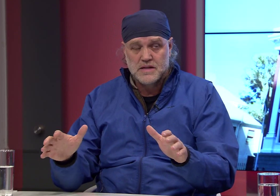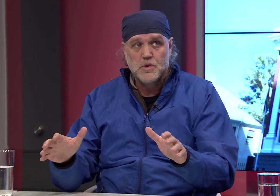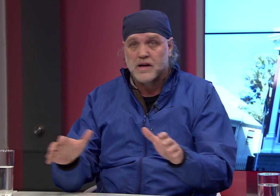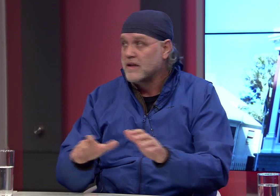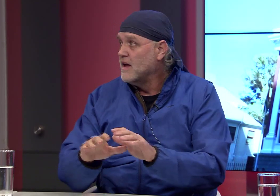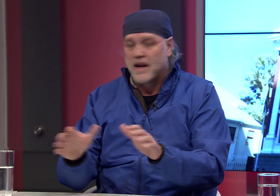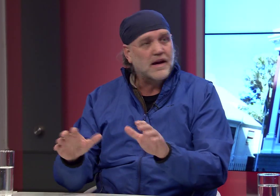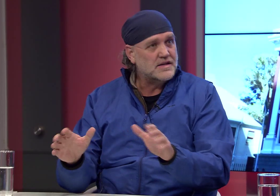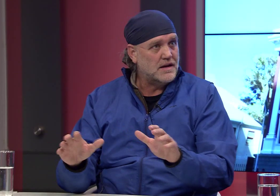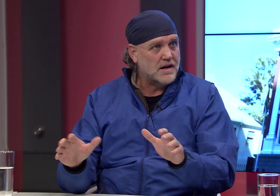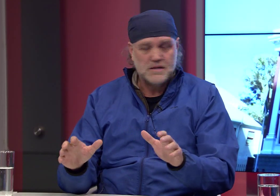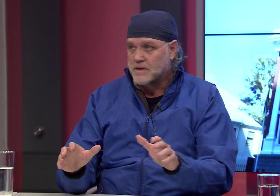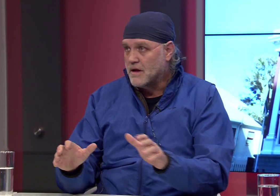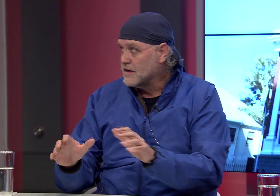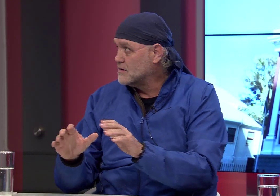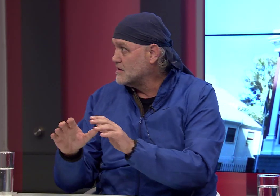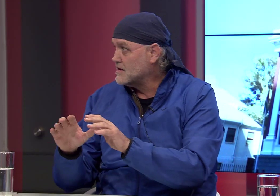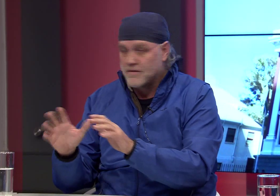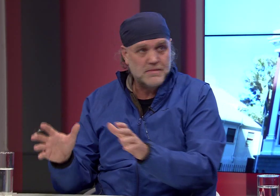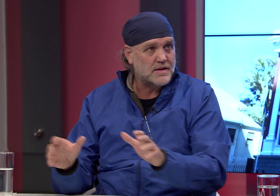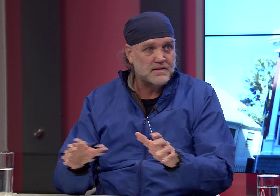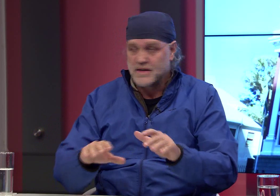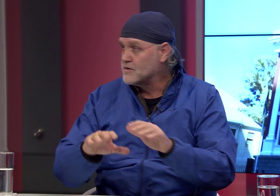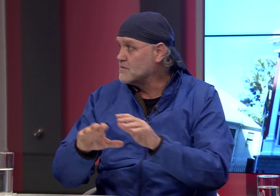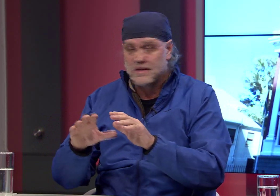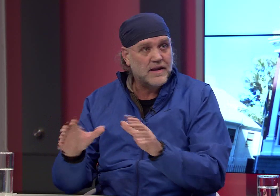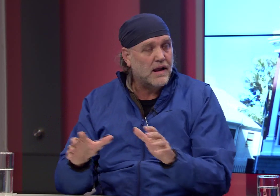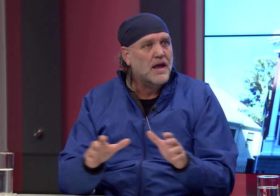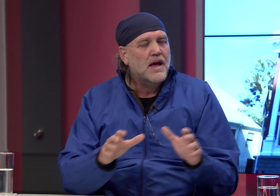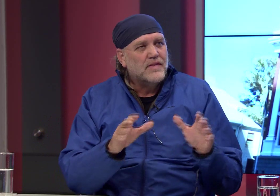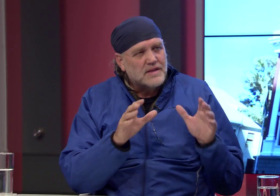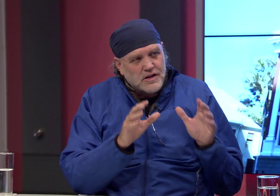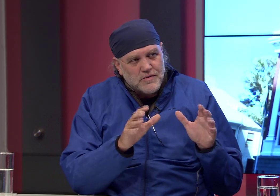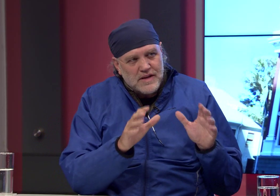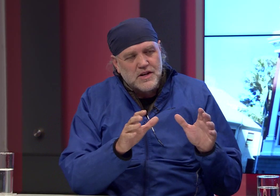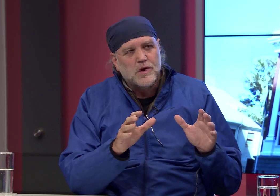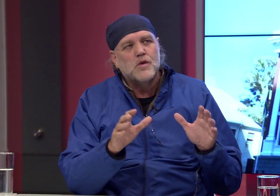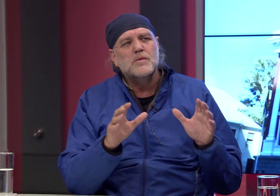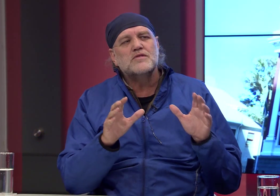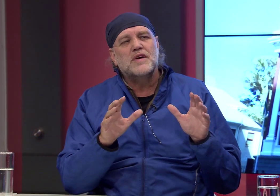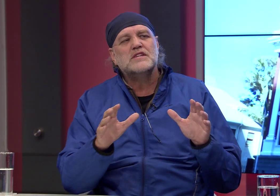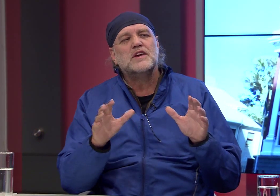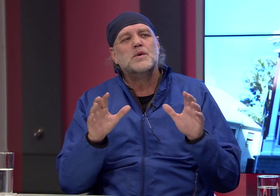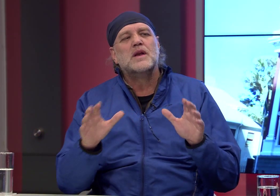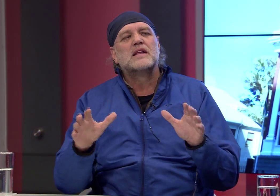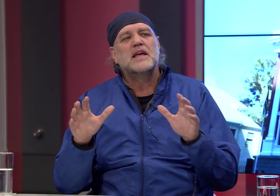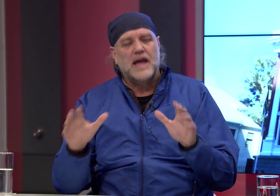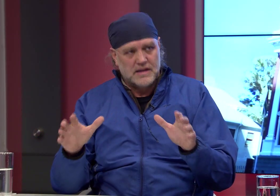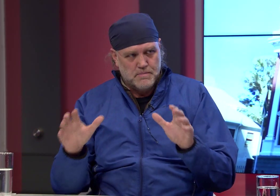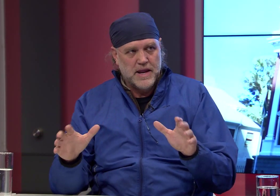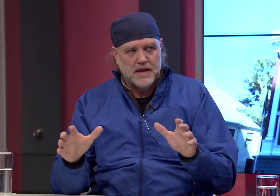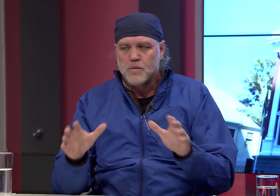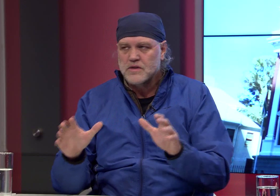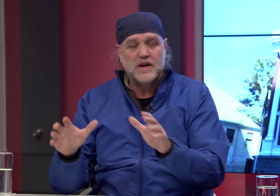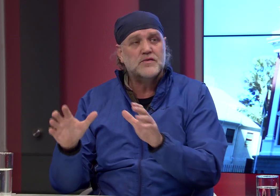SABC is in die moeilikheid. Hulle kan nie salarisse betaal nie, soos dieselfde met Transnet, soos met Daniel. Dis asof hulle sê, okay, kom ons wys vir julle hoe lyk die